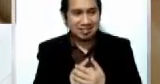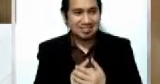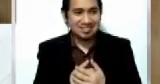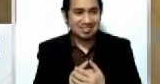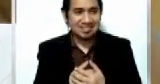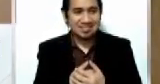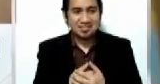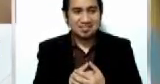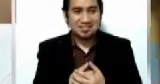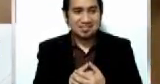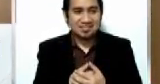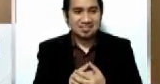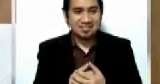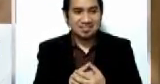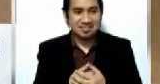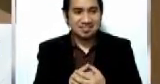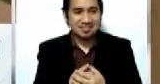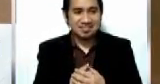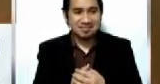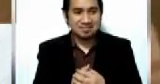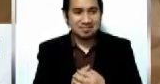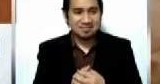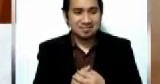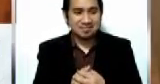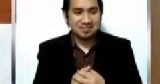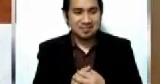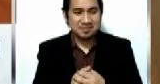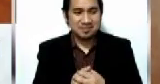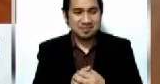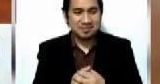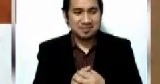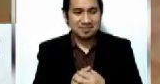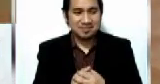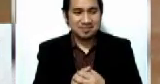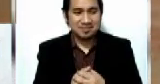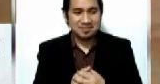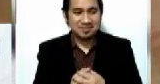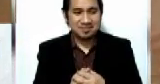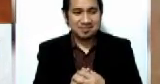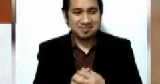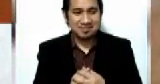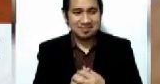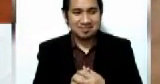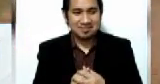Kasi ganun yung... Sorry, hindi ko na tagal. Dito na lang ako titingin. Tingin po. What's wrong?